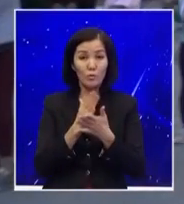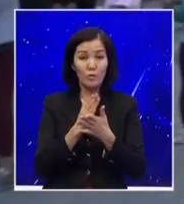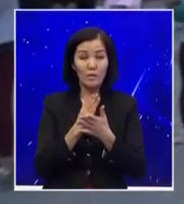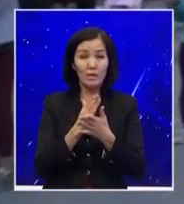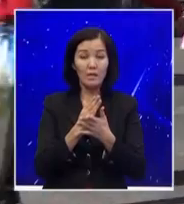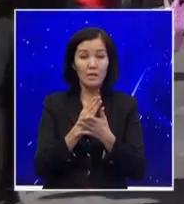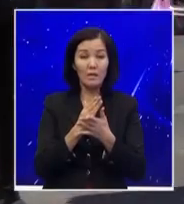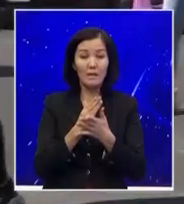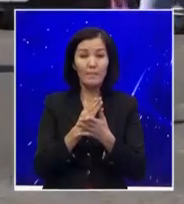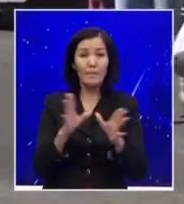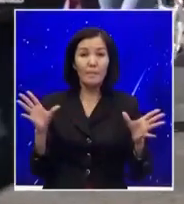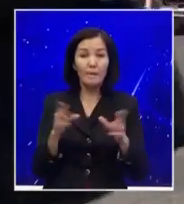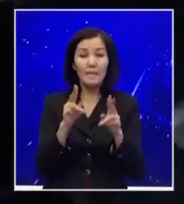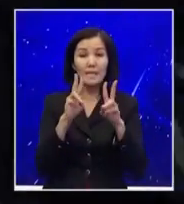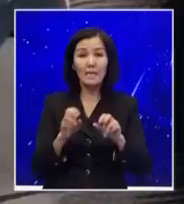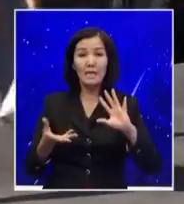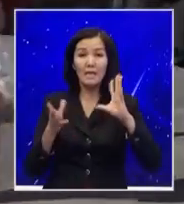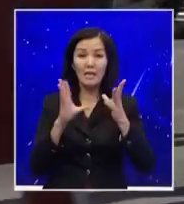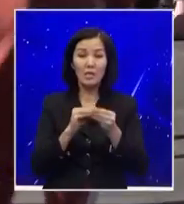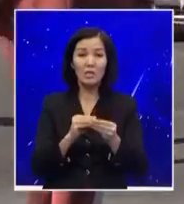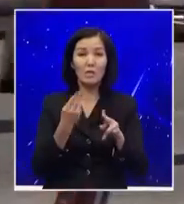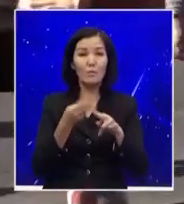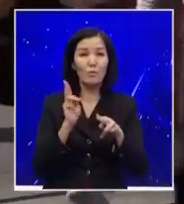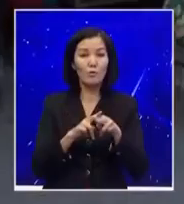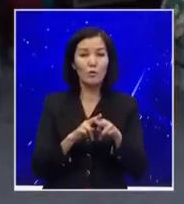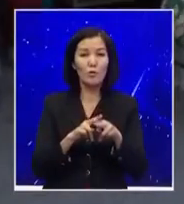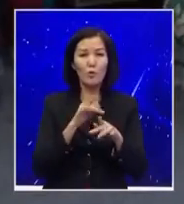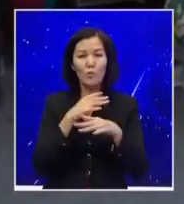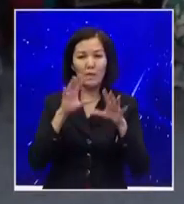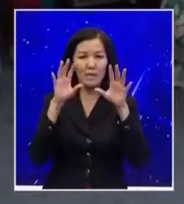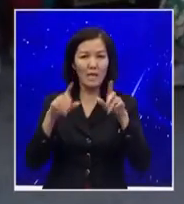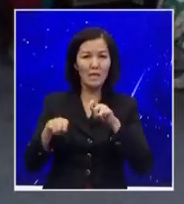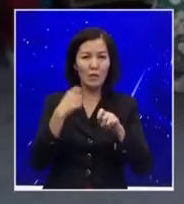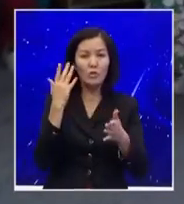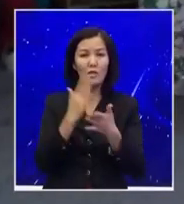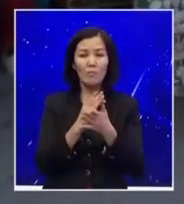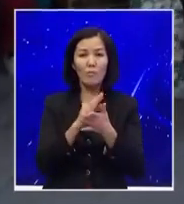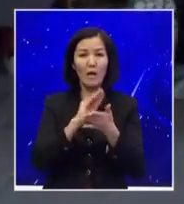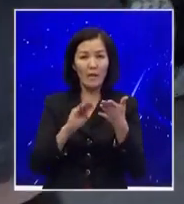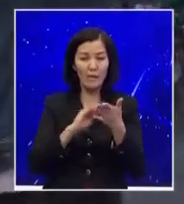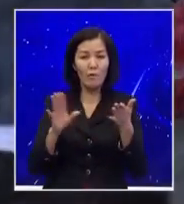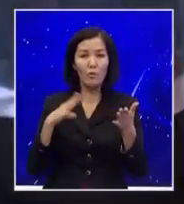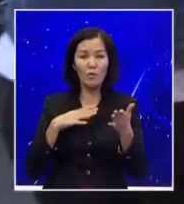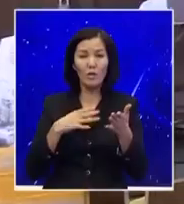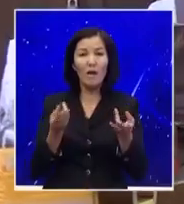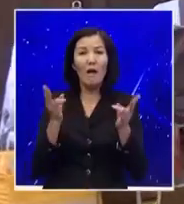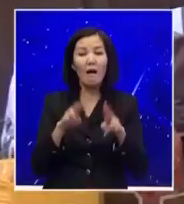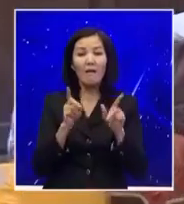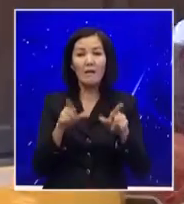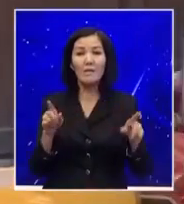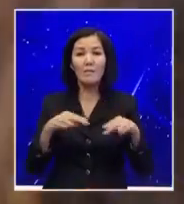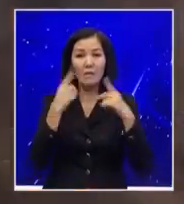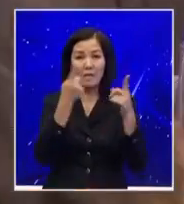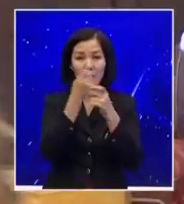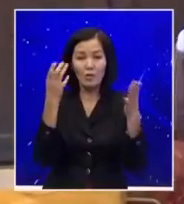өте үлкен қауіп төндіреді. Бірлескен рейд нәтижесі бойынша бұл жолы тағы да бірнеше заңбұзушылық анықталып, хаттама толтырылды. Қалған азаматтарға